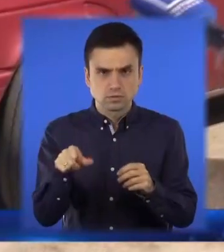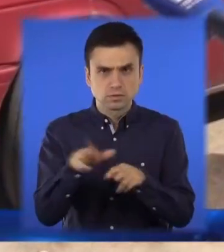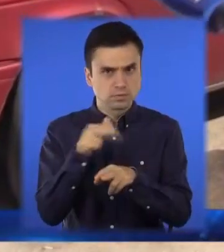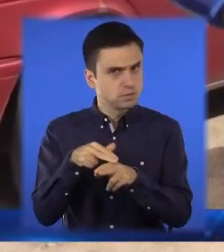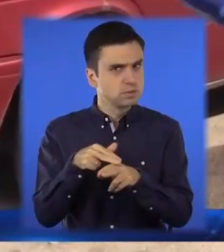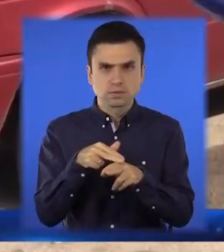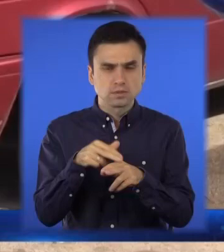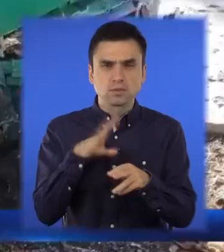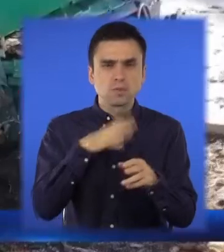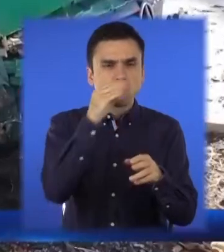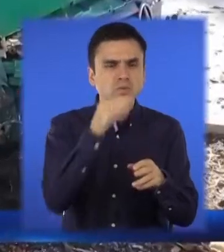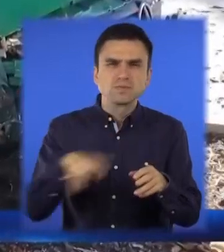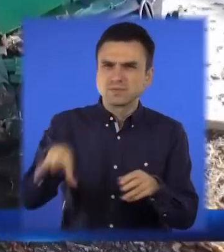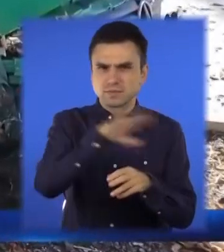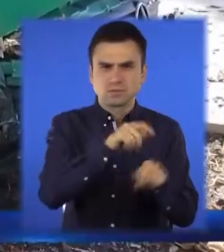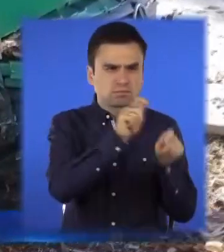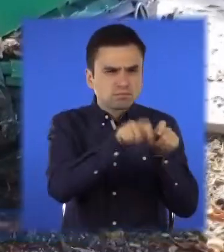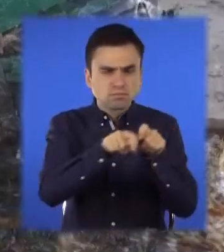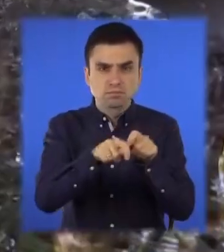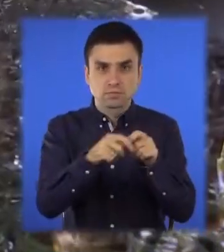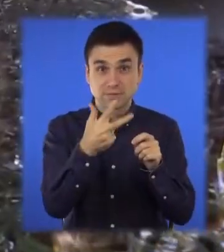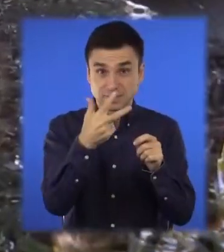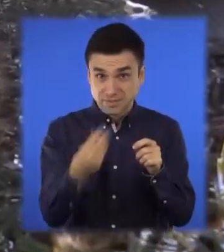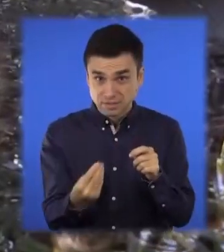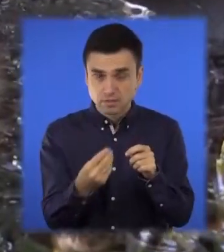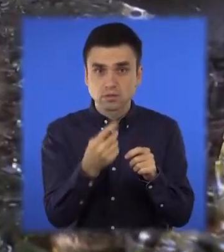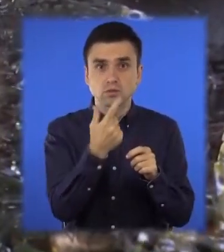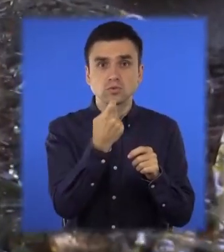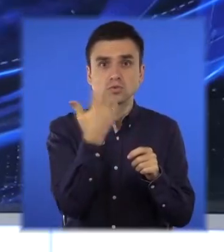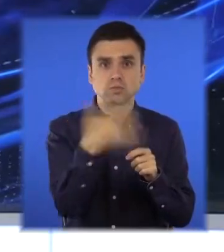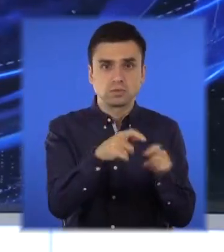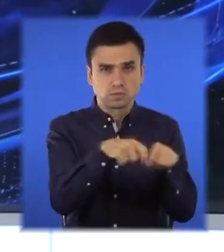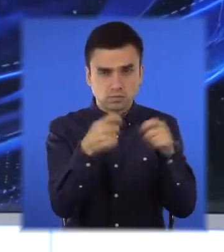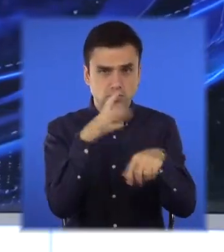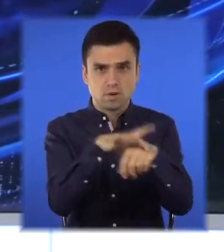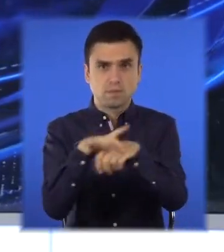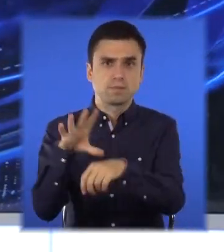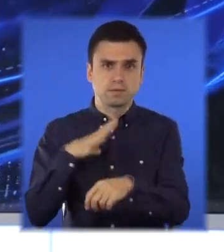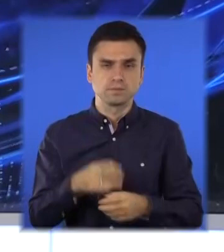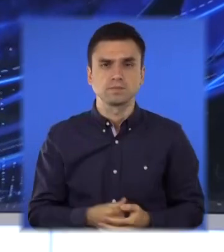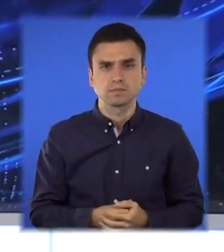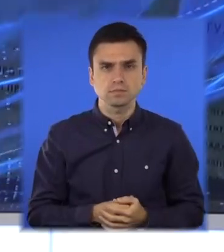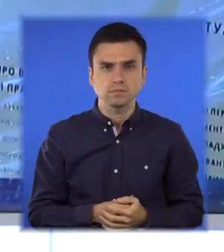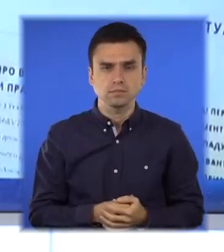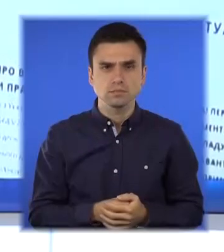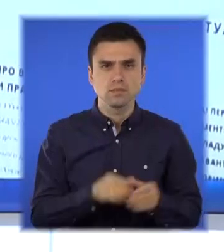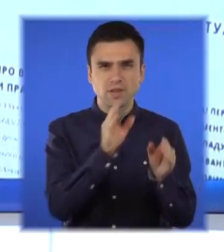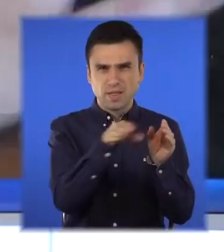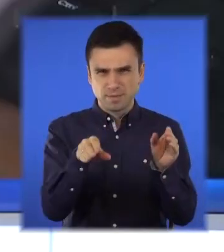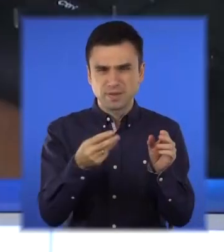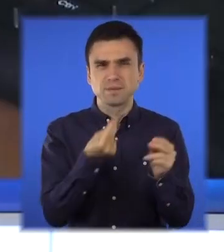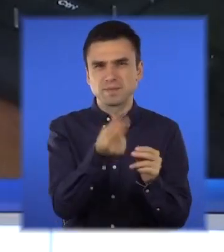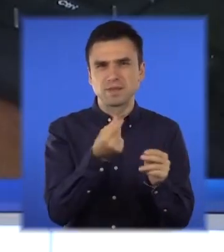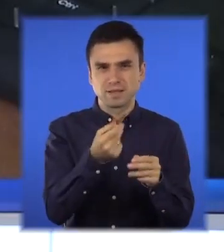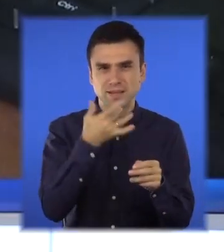майже 150 порушень. Олег Ярмолінський, Віталій Кваша, Перший міський. Платити за опалення цілий рік в Україні